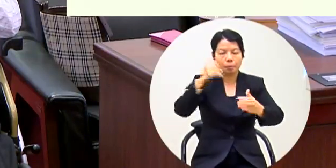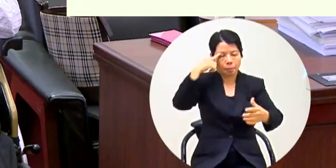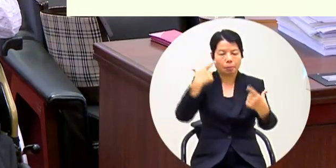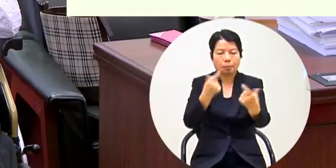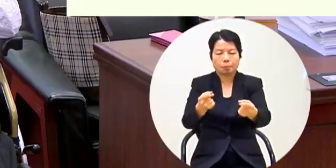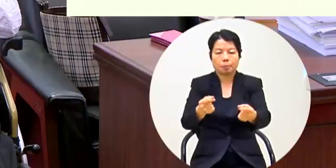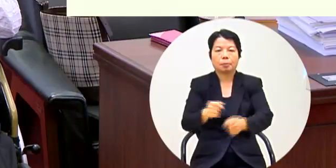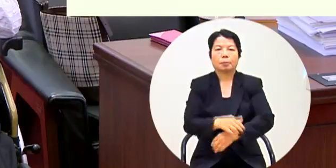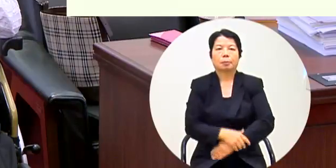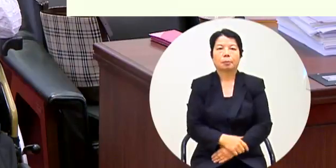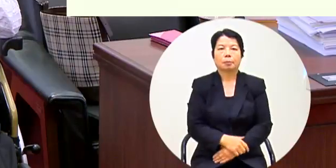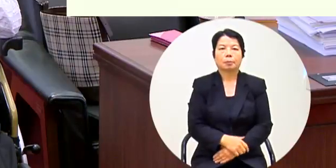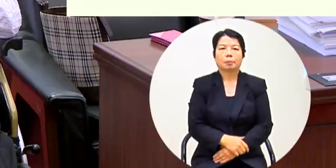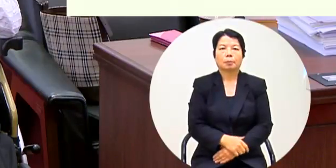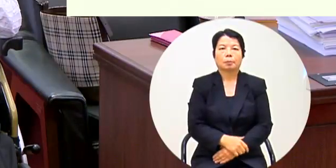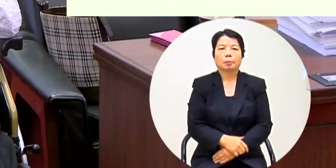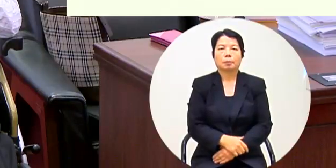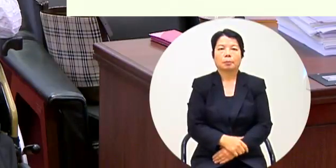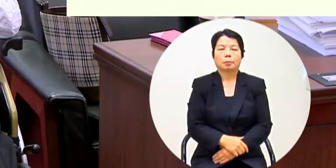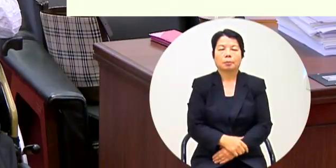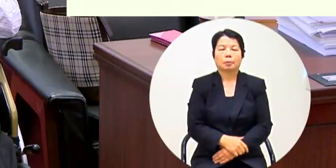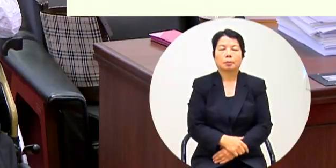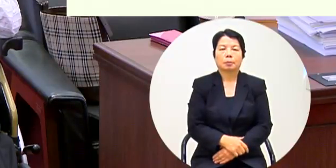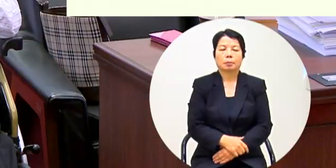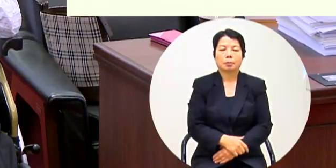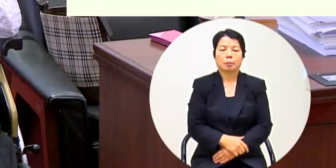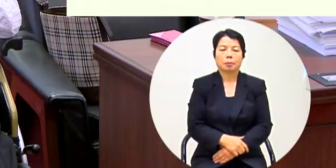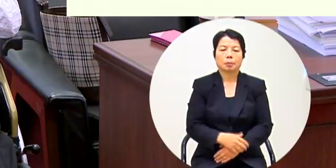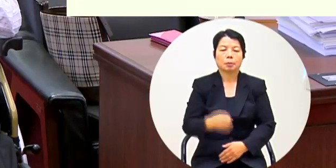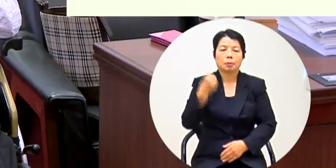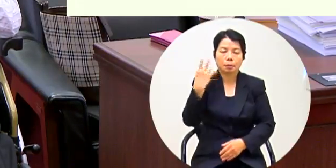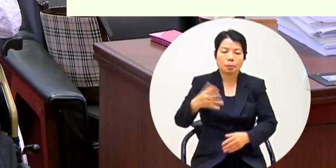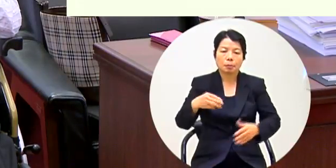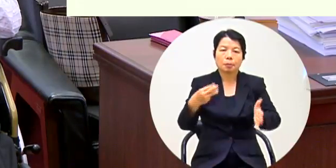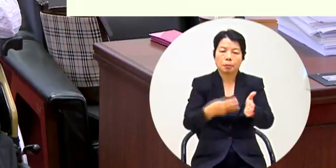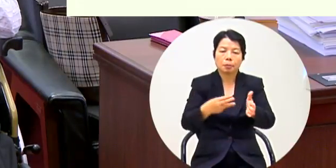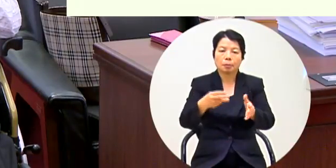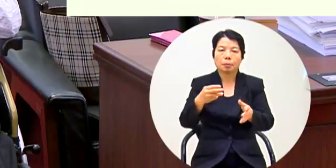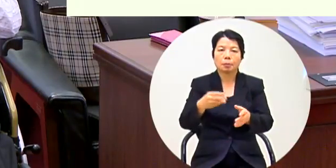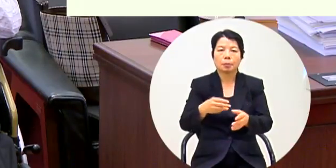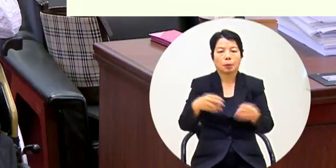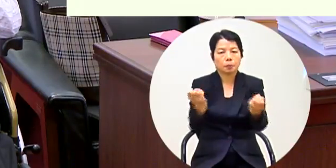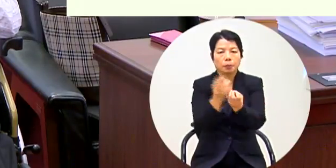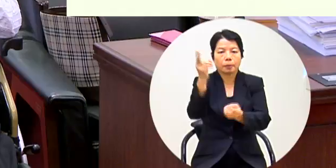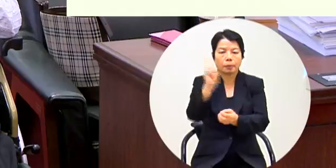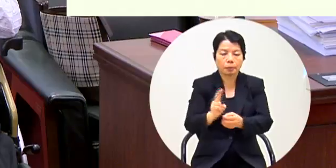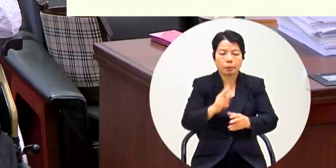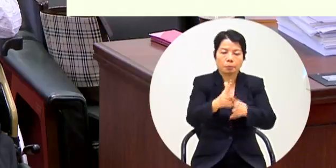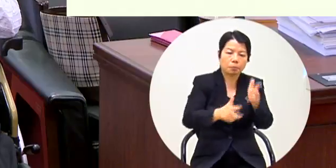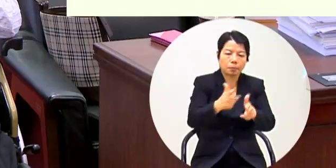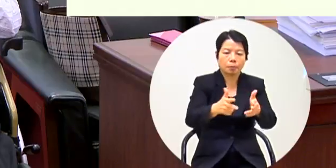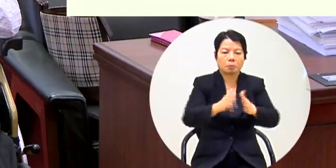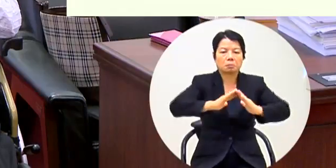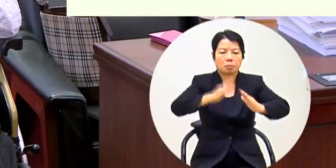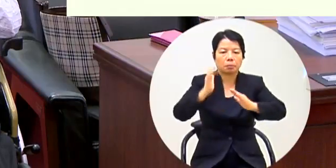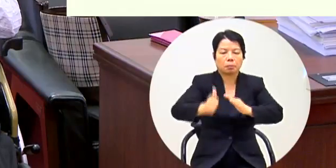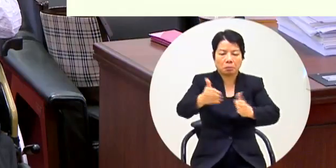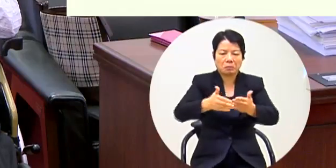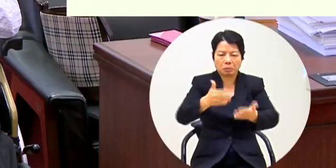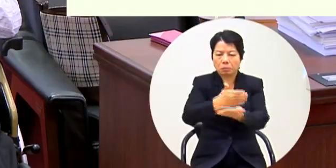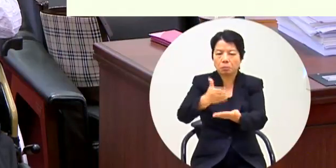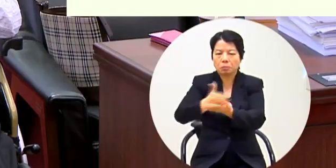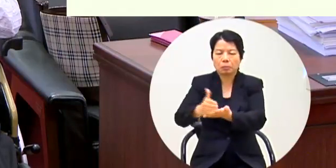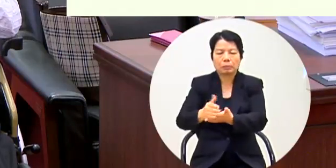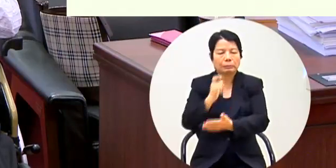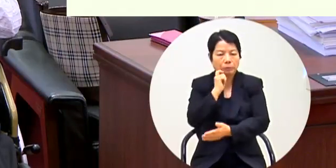当然新达电厂呢，对于市长说要提早除役有困难， 可是呢，其实我们行政院长